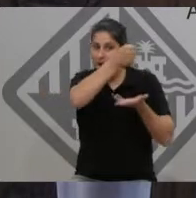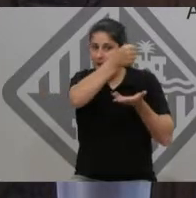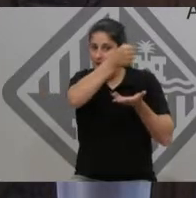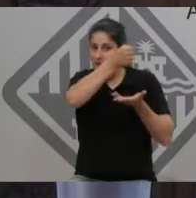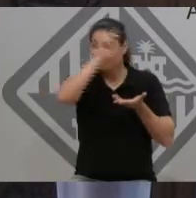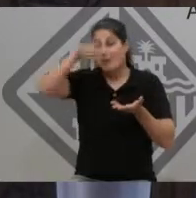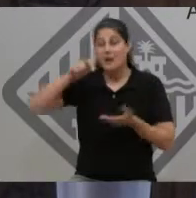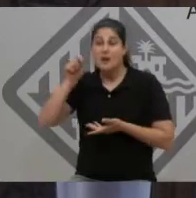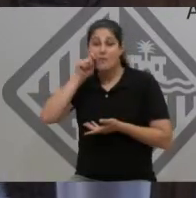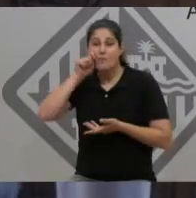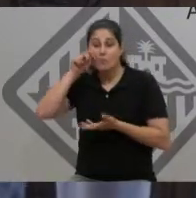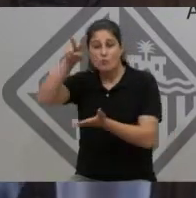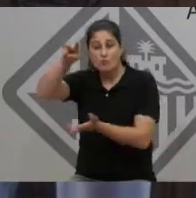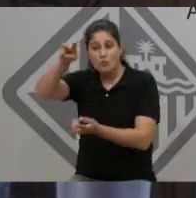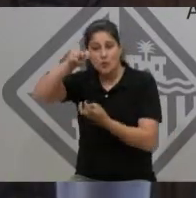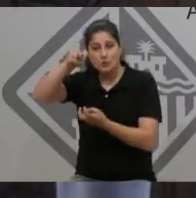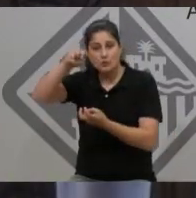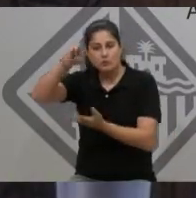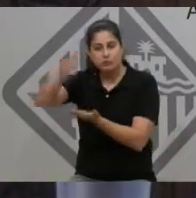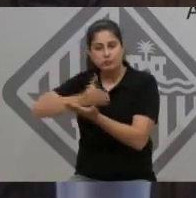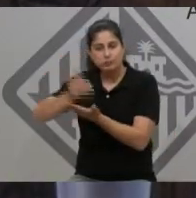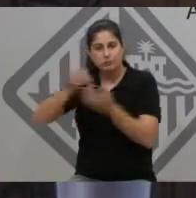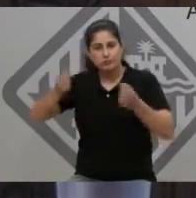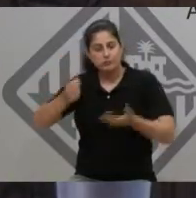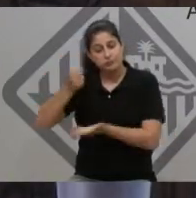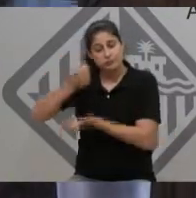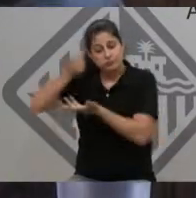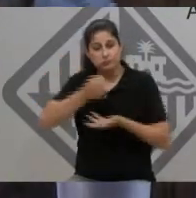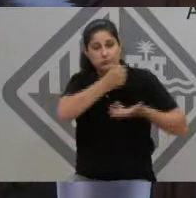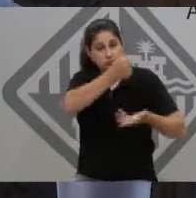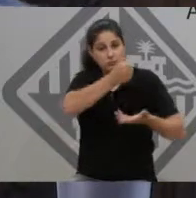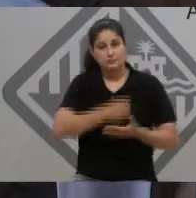imports d'estancis turístics. I per últim, i per acabar,